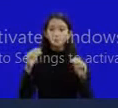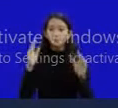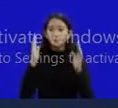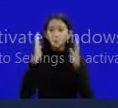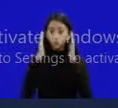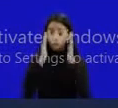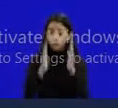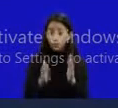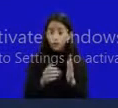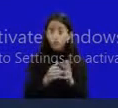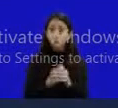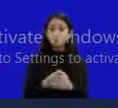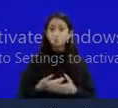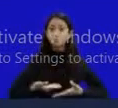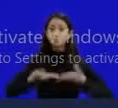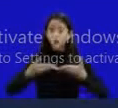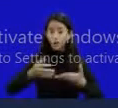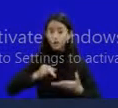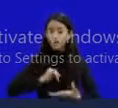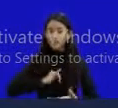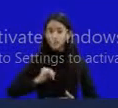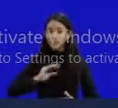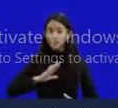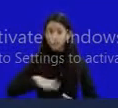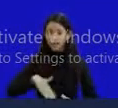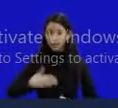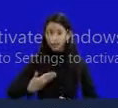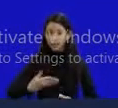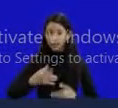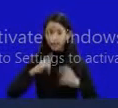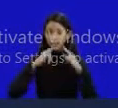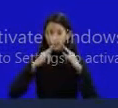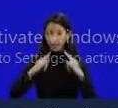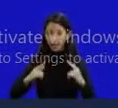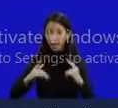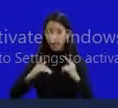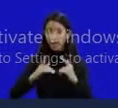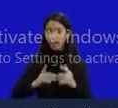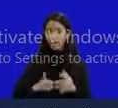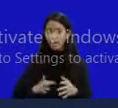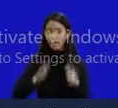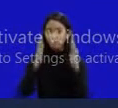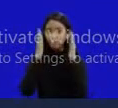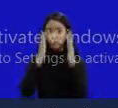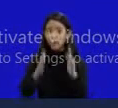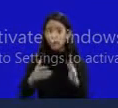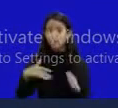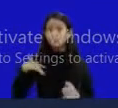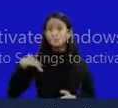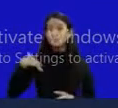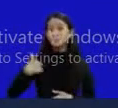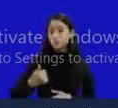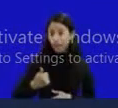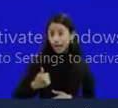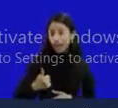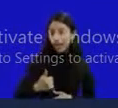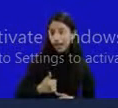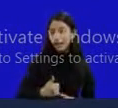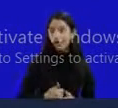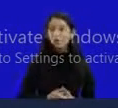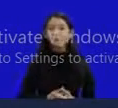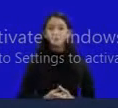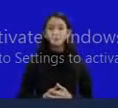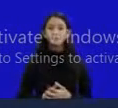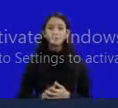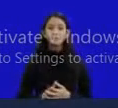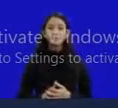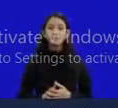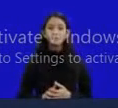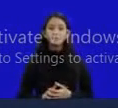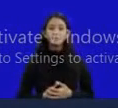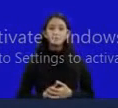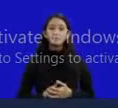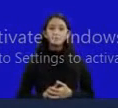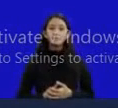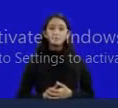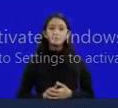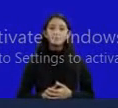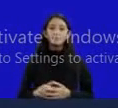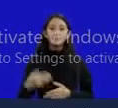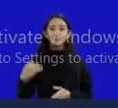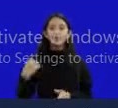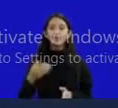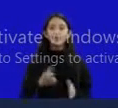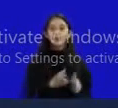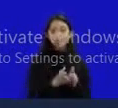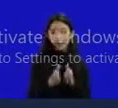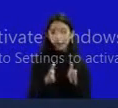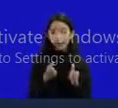izin pembelajaran tatap muka tapi Pemda yang akan menentukan sehingga mereka bisa memilah